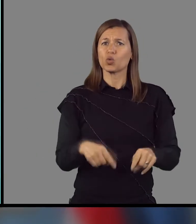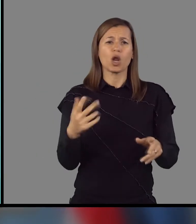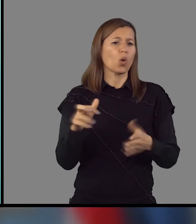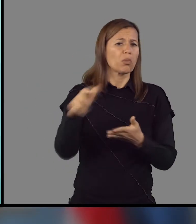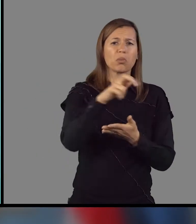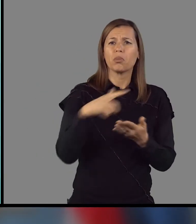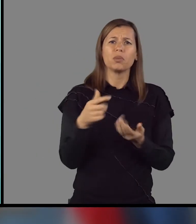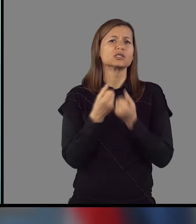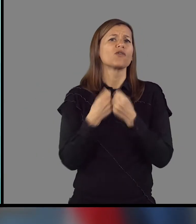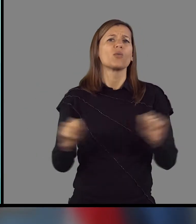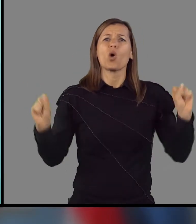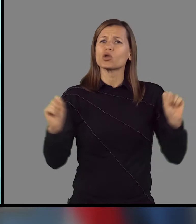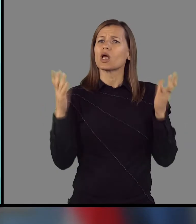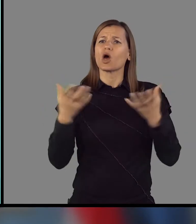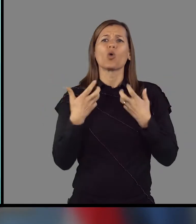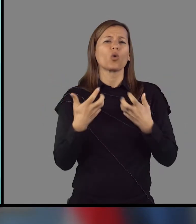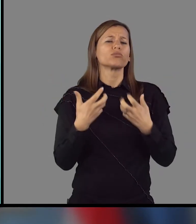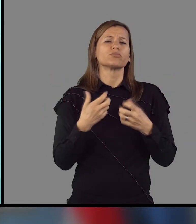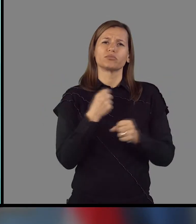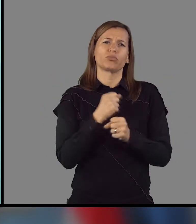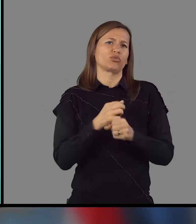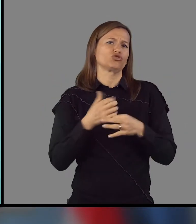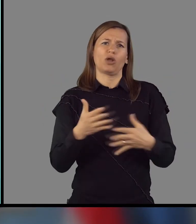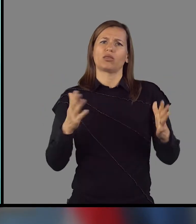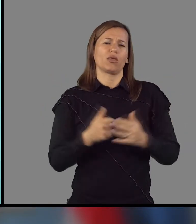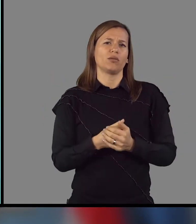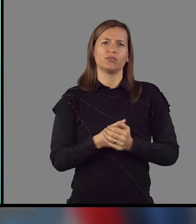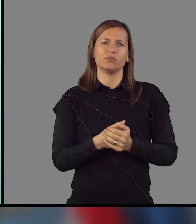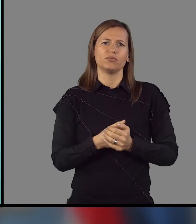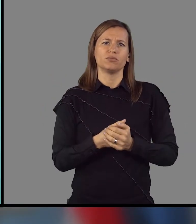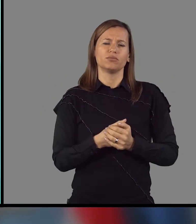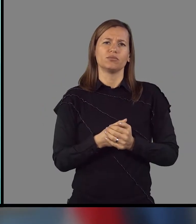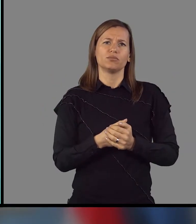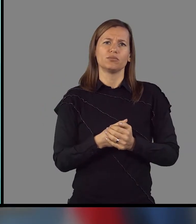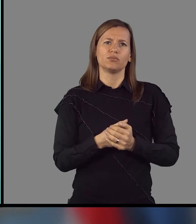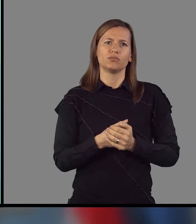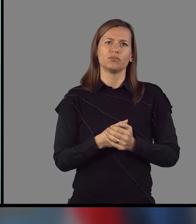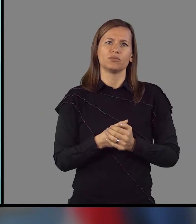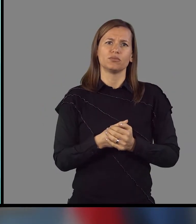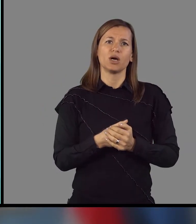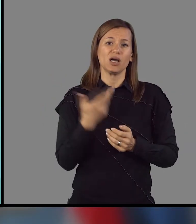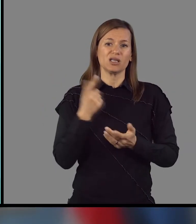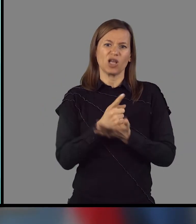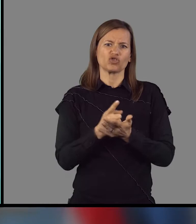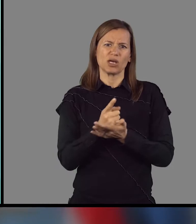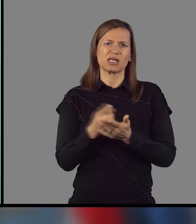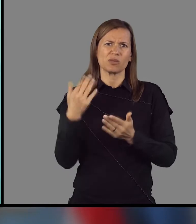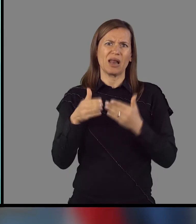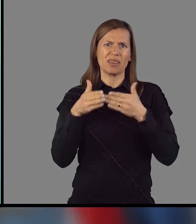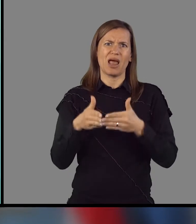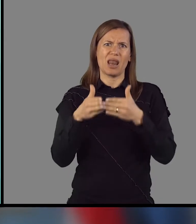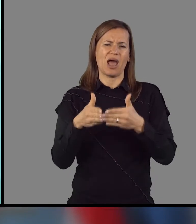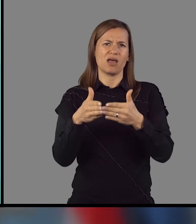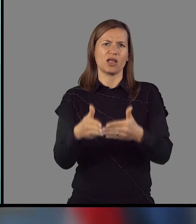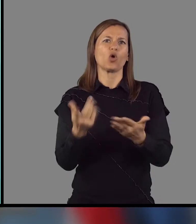lahko potujeta popolnoma svobodno, kjerkoli hočeta in počneta, kar želita. Dolgo časa sta bila tudi na ladji. Tako